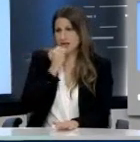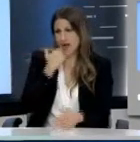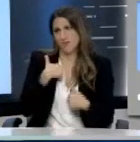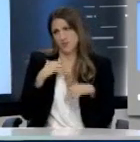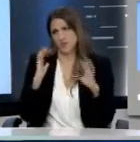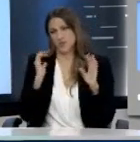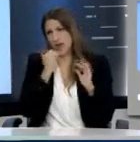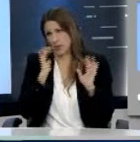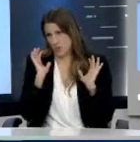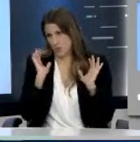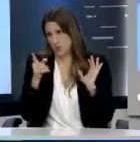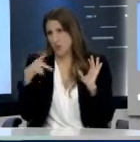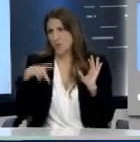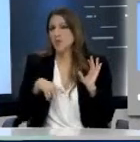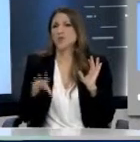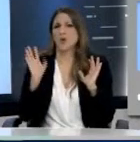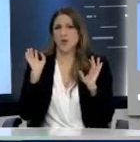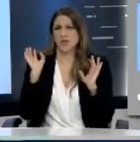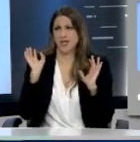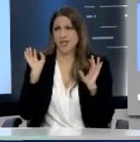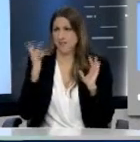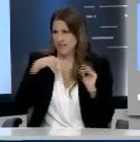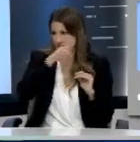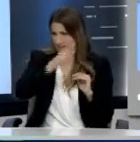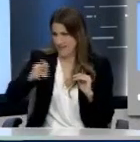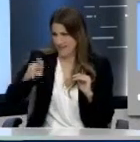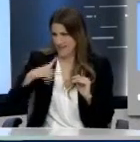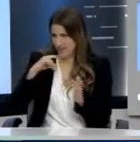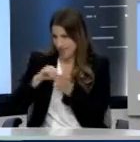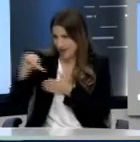λάθος. Το αποκηρύσετε, λοιπόν.